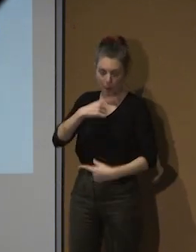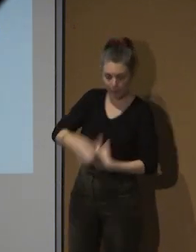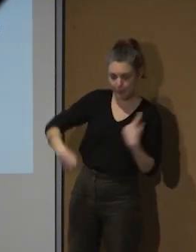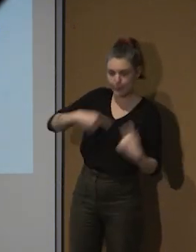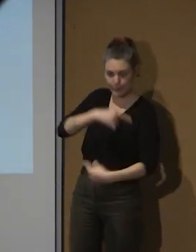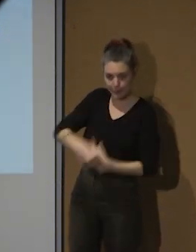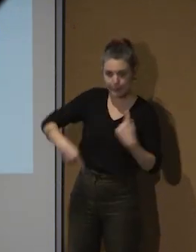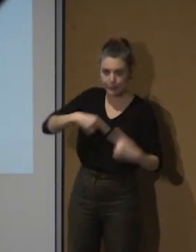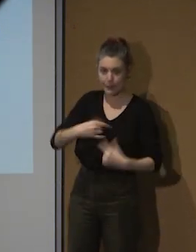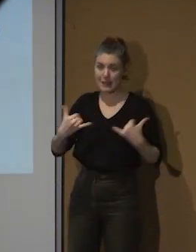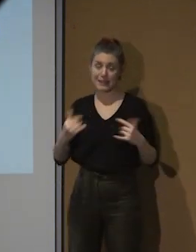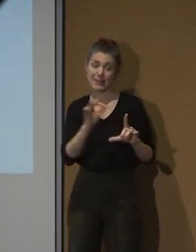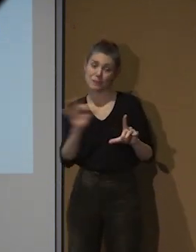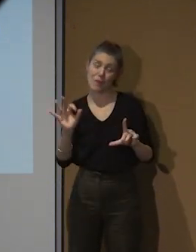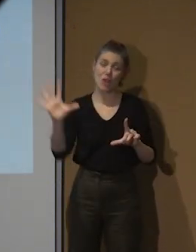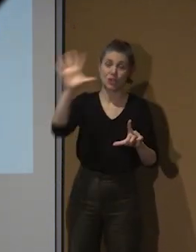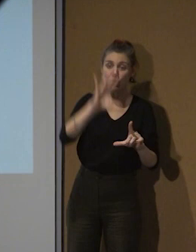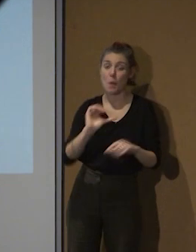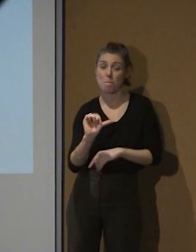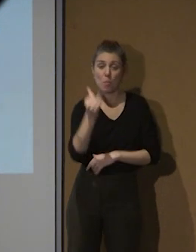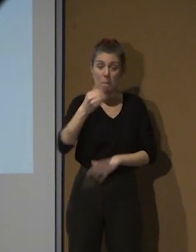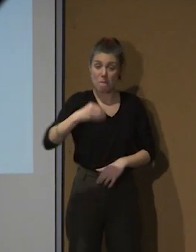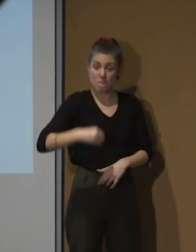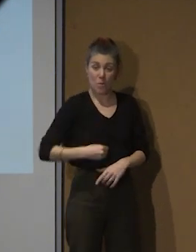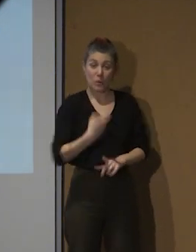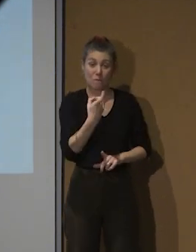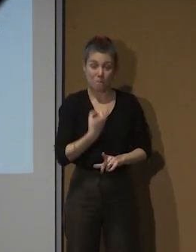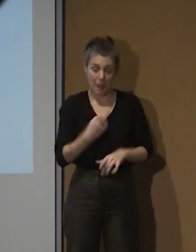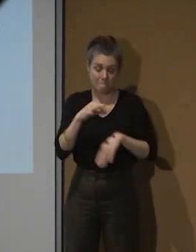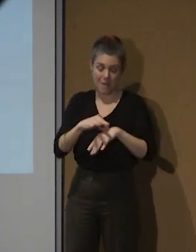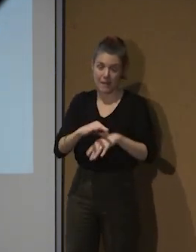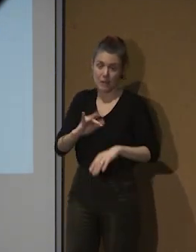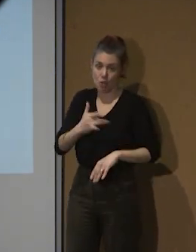France notamment. Et nous savons tous aujourd'hui que notre mode de